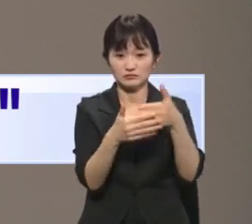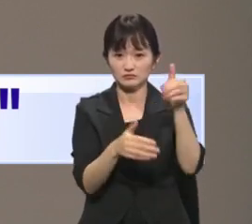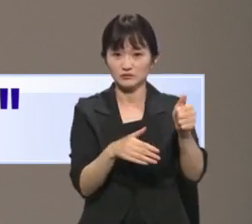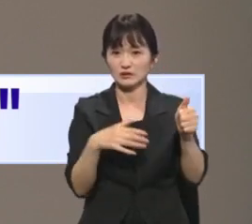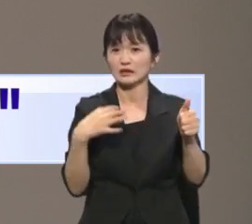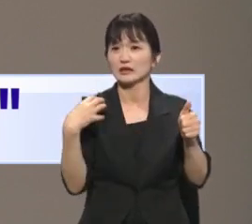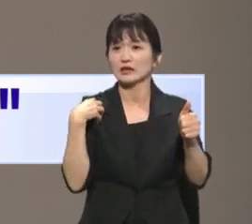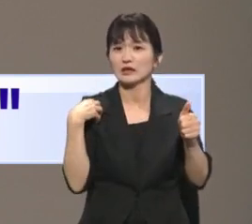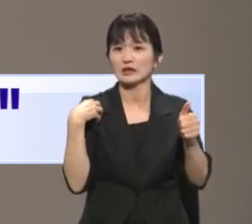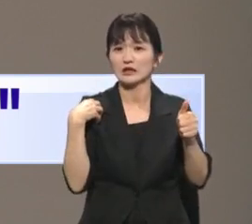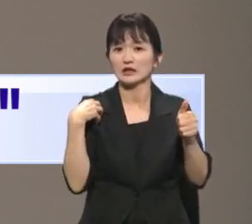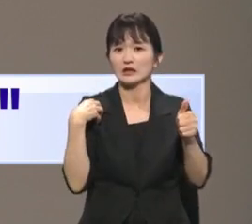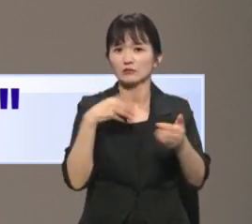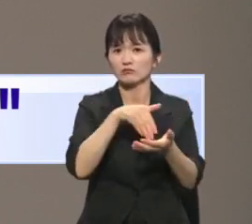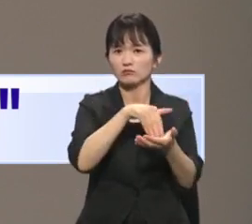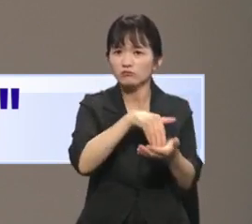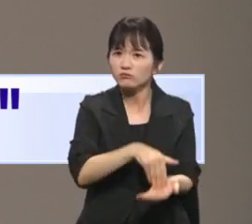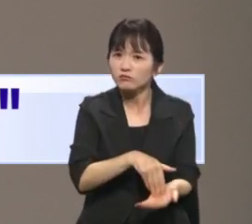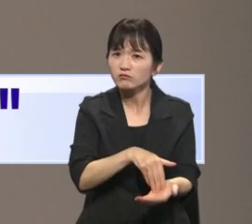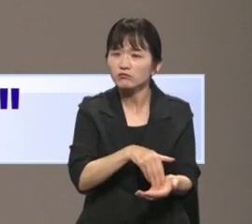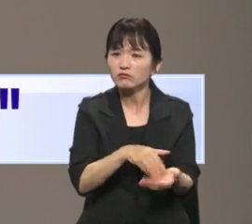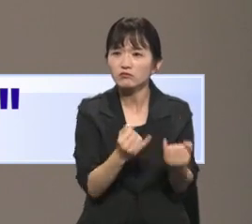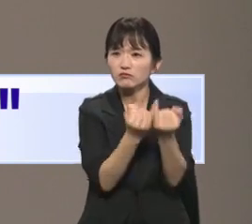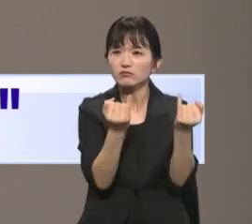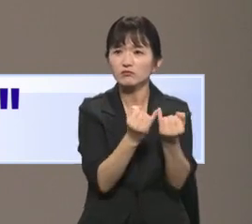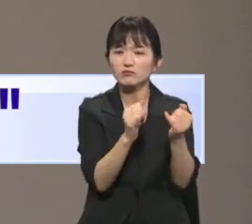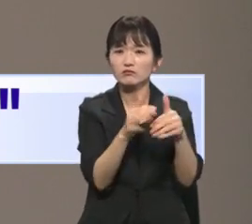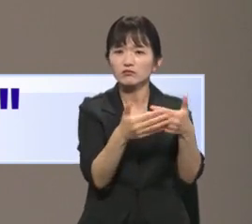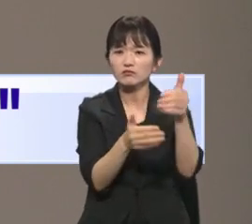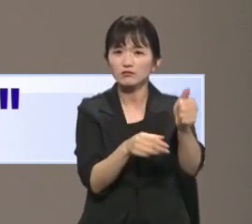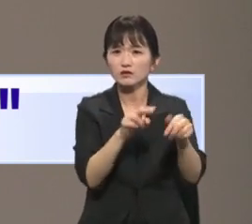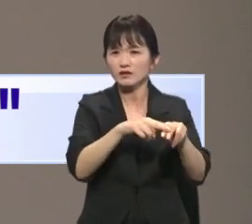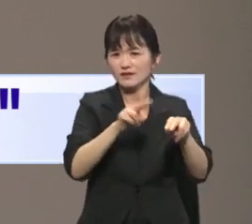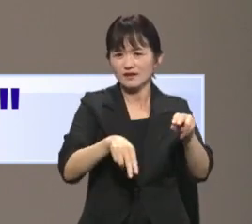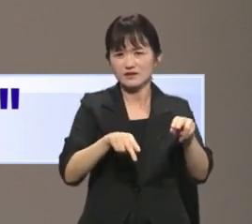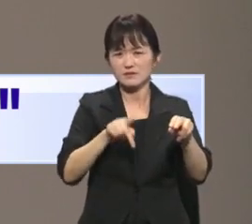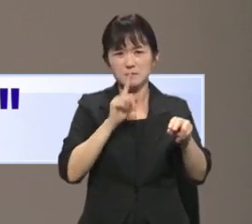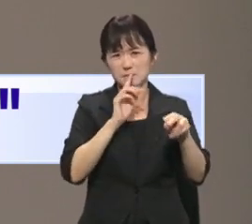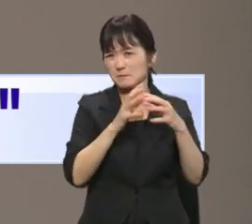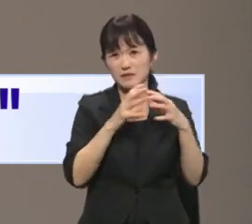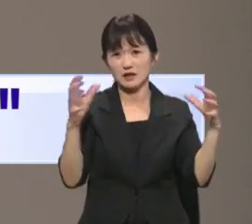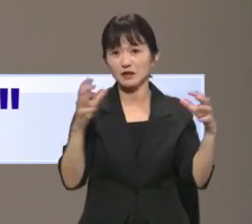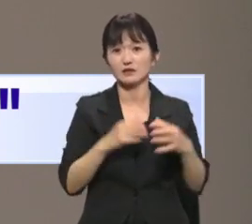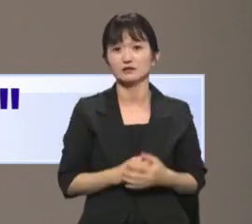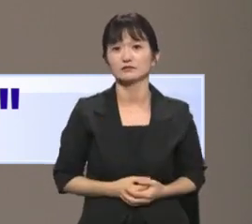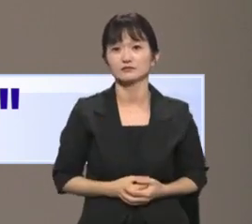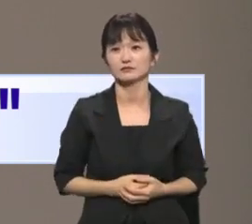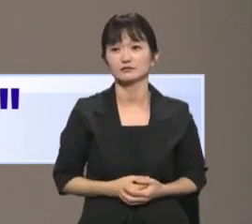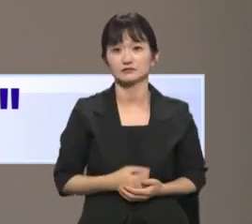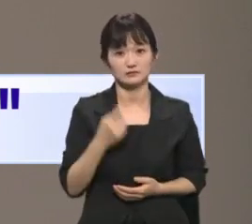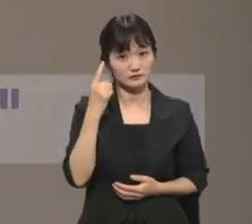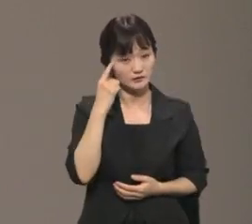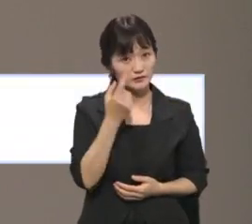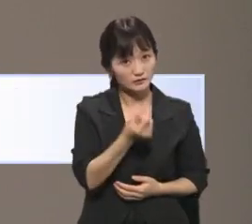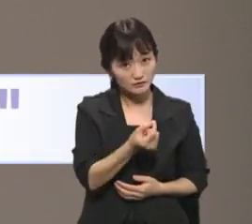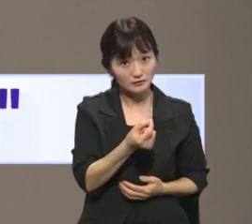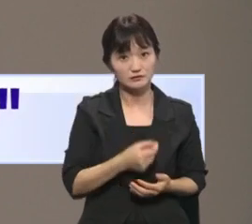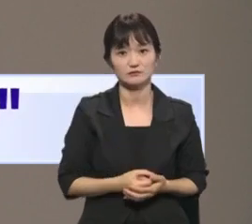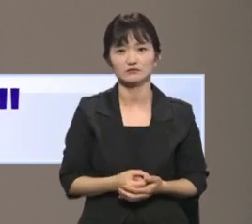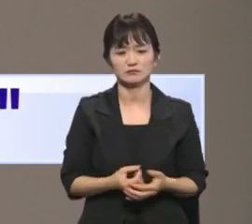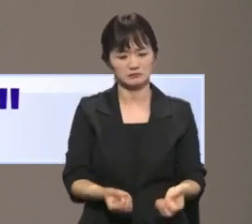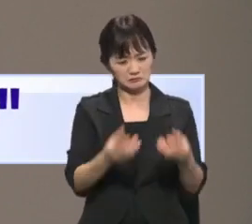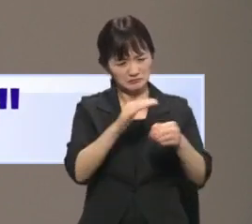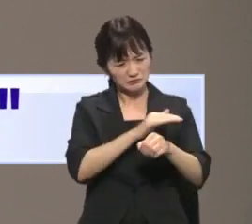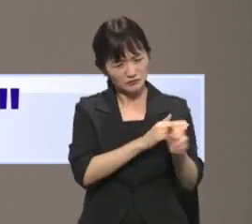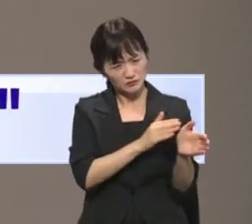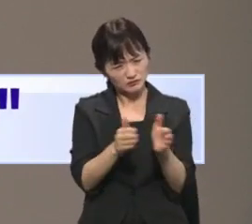때문에 차라리 여과부 장관에 대한 사태 여론은 저는 더 높을 것으로 보여집니다 근데 똑같은 논리라면이 행사가 제대로 준비되지